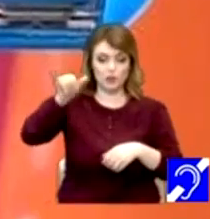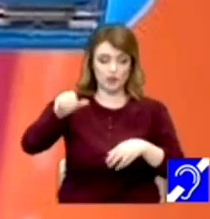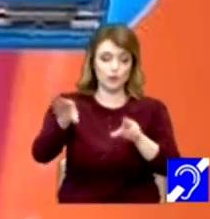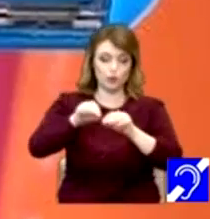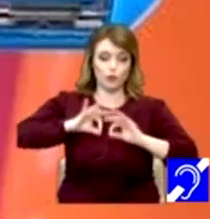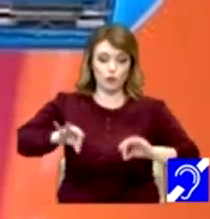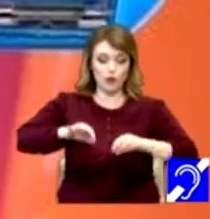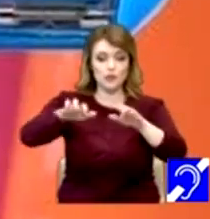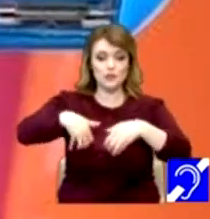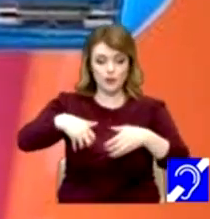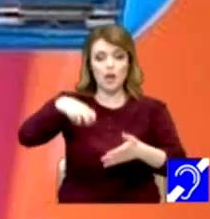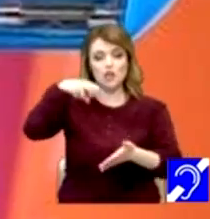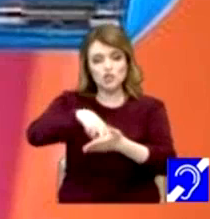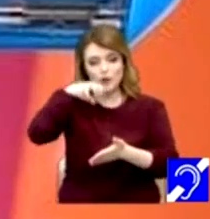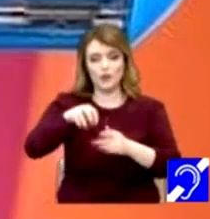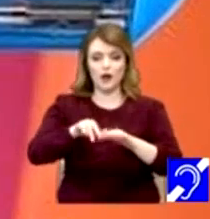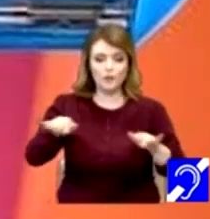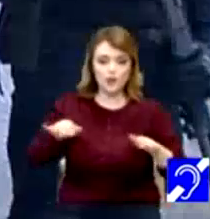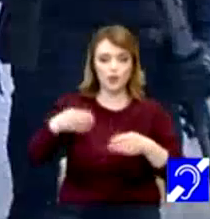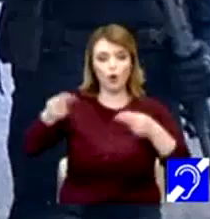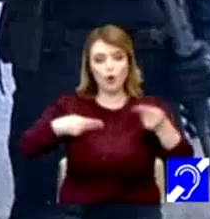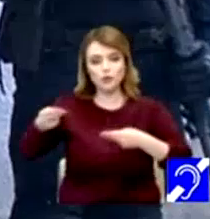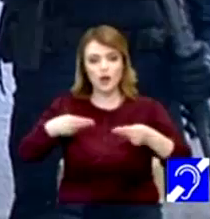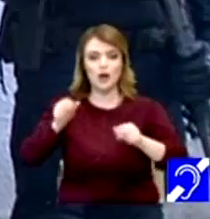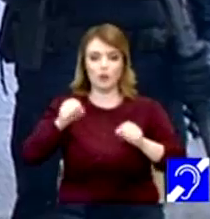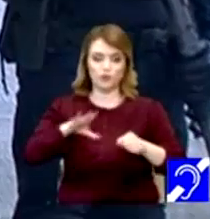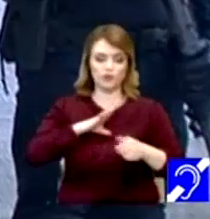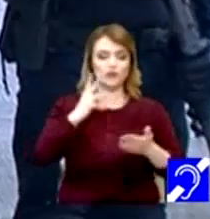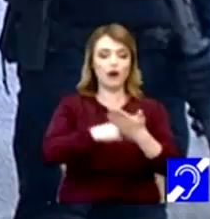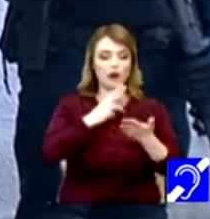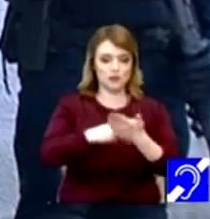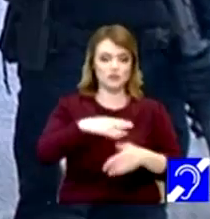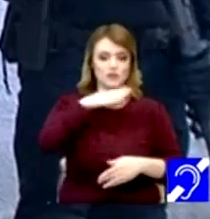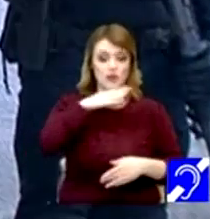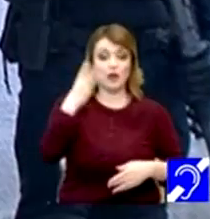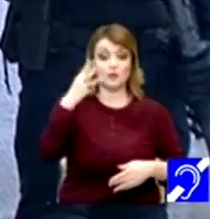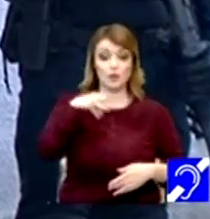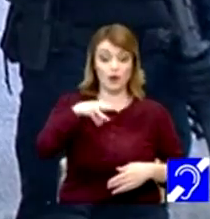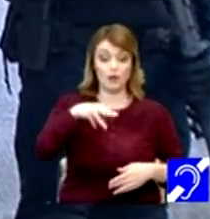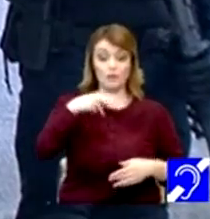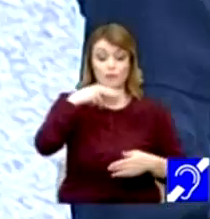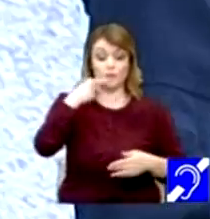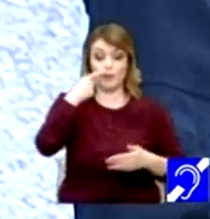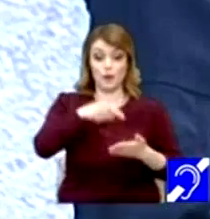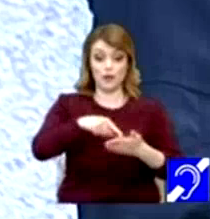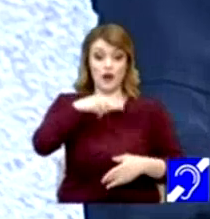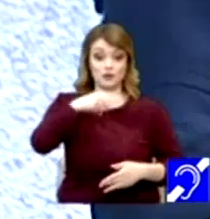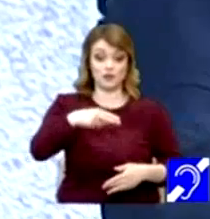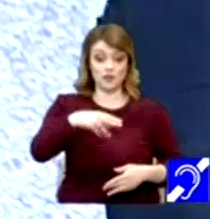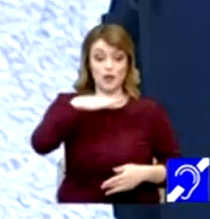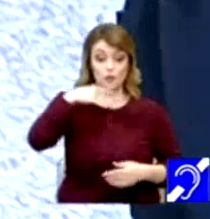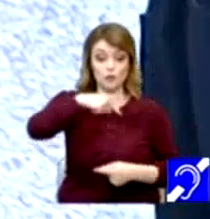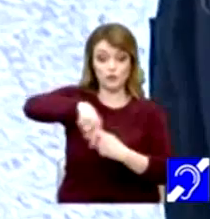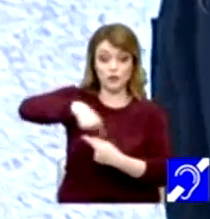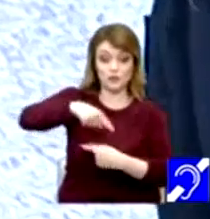contracte, calculatoare și ștampile care ar putea fi probe în dosarele deschise. Pe 3 martie, în vizorul CNA au intrat mai mulți